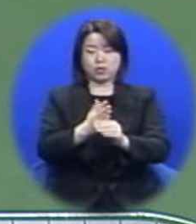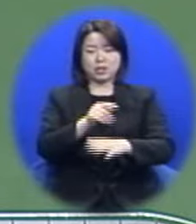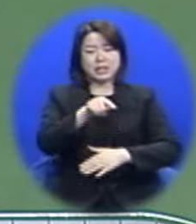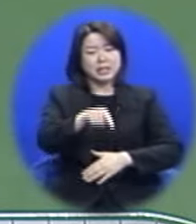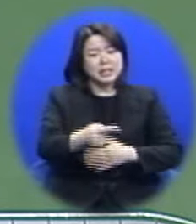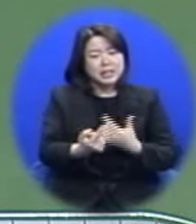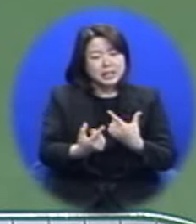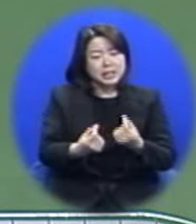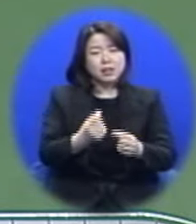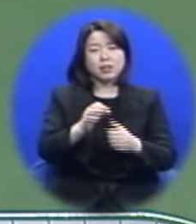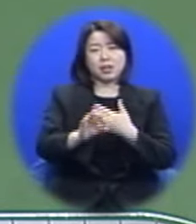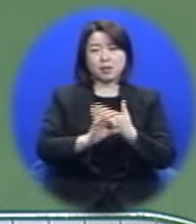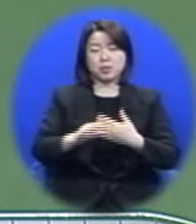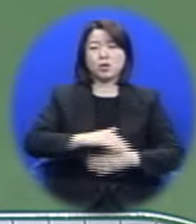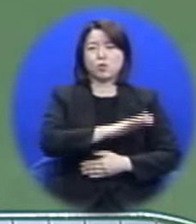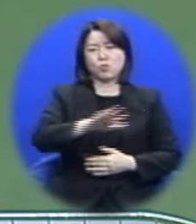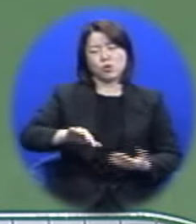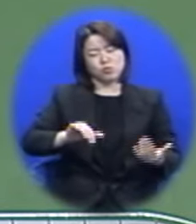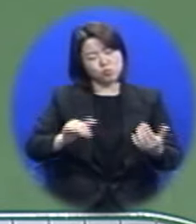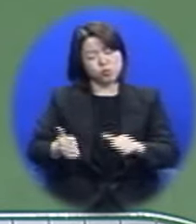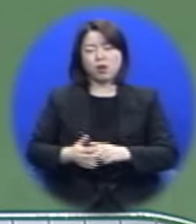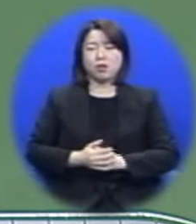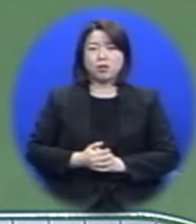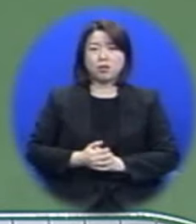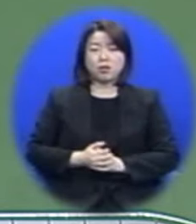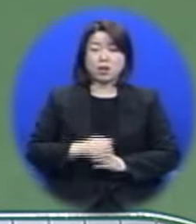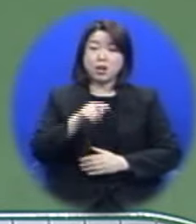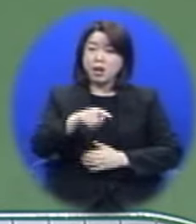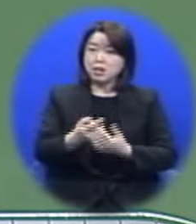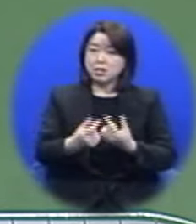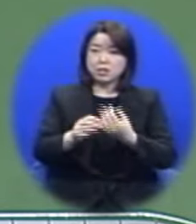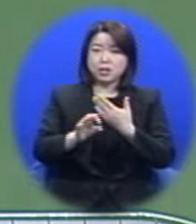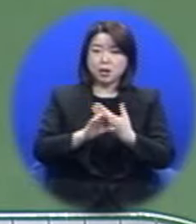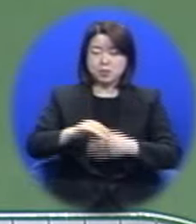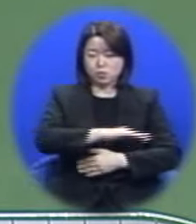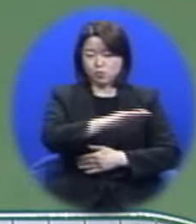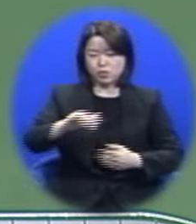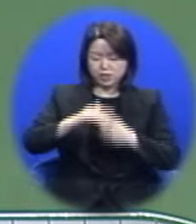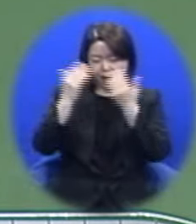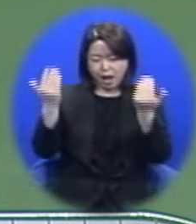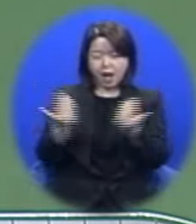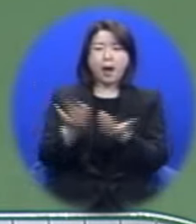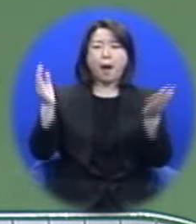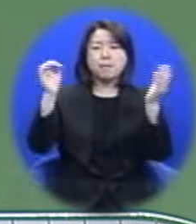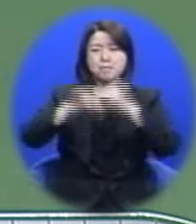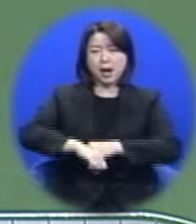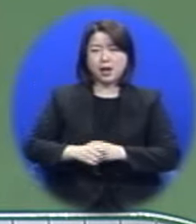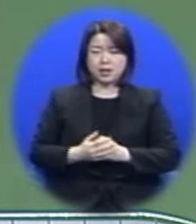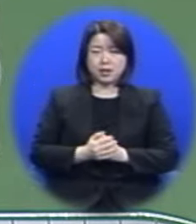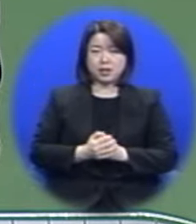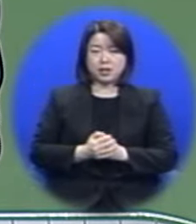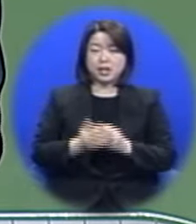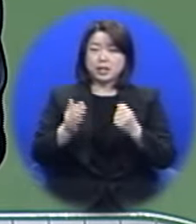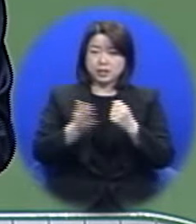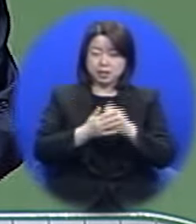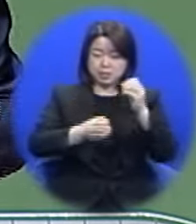이렇게 하면 우리는 죽는다, 이렇게 하면 우리는 다 망한다는 거예요. 그래서 시편